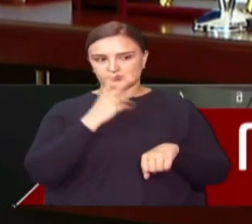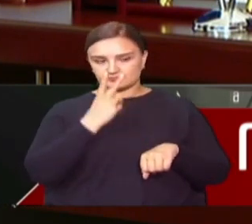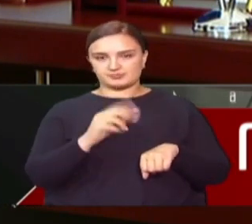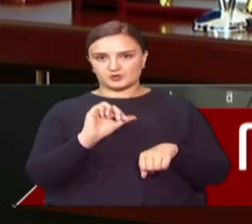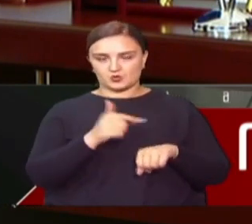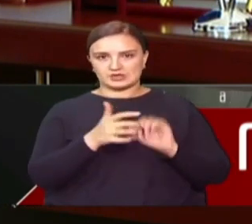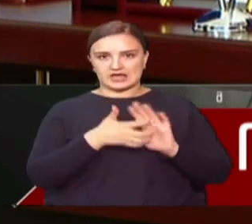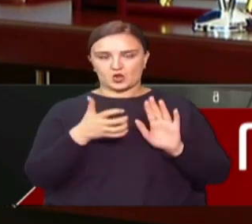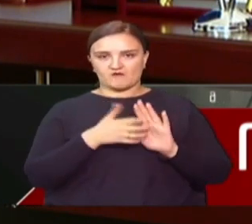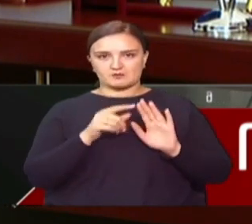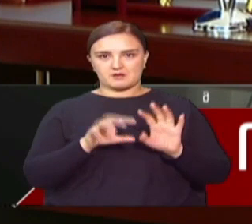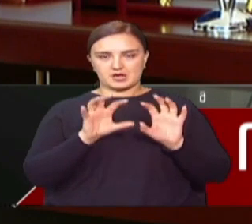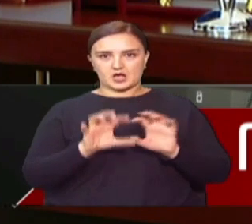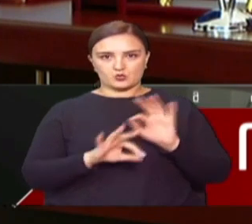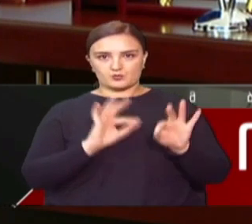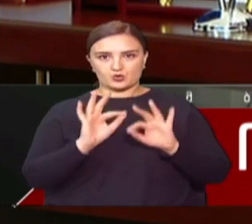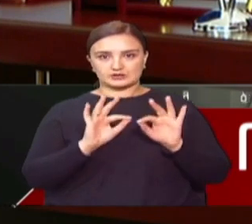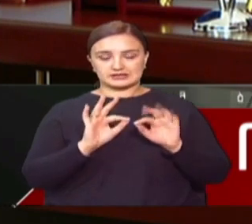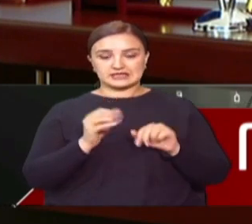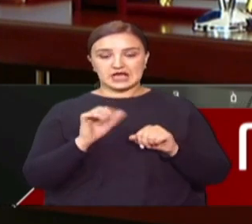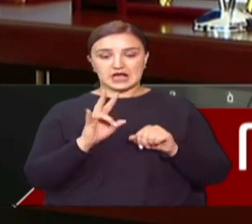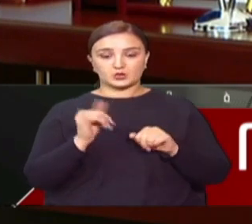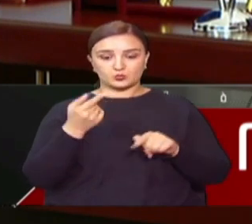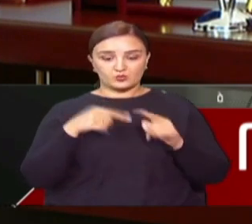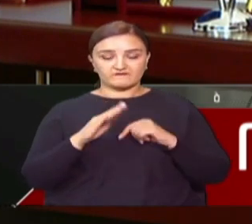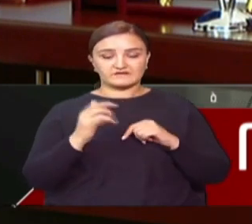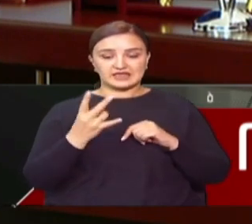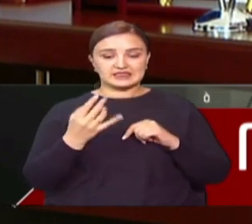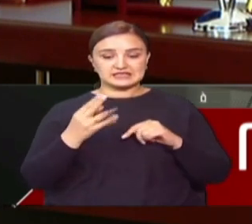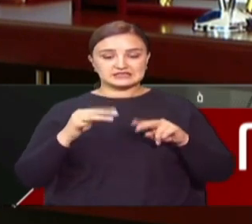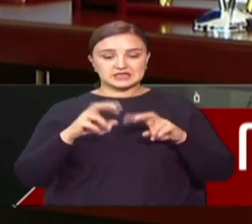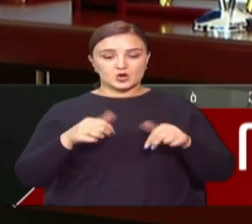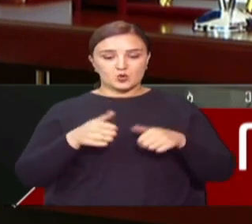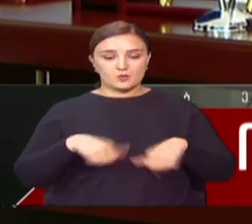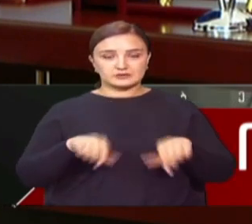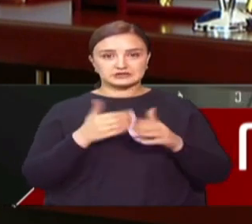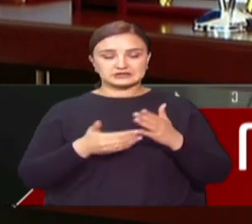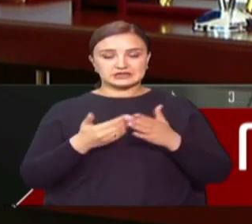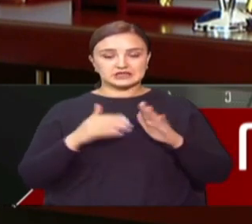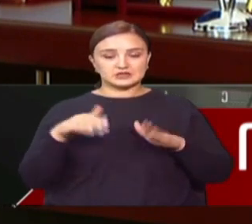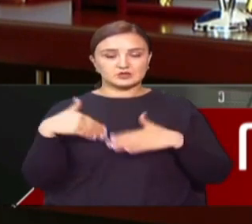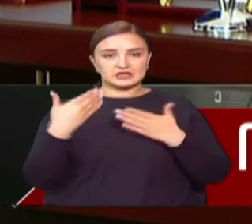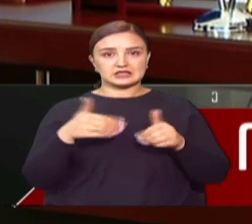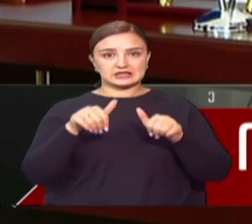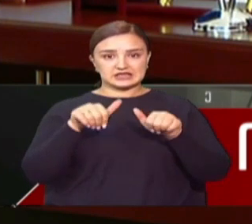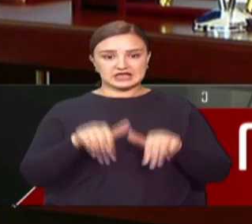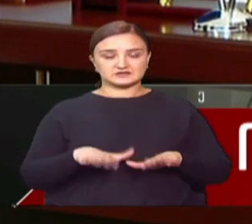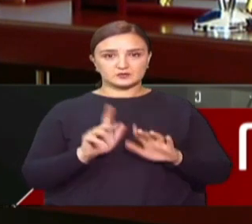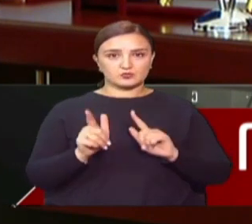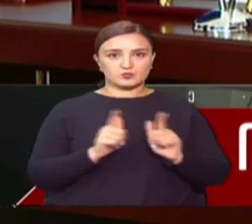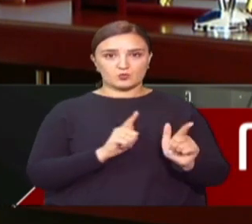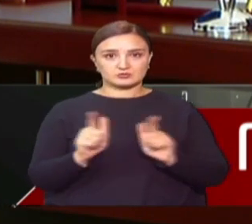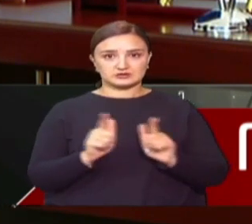როგორც ნაკლოვანება ამ კანონპროექტისთვის. Ანუ ეს ვენეციის კომისიის რეკომენდაცია დასკვნა, რომელიც მომზადდება ამ